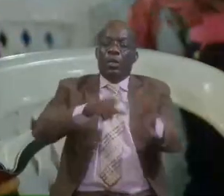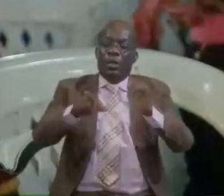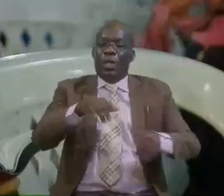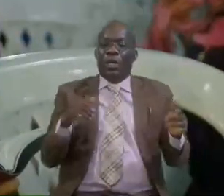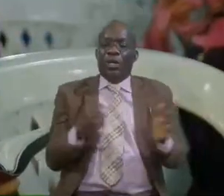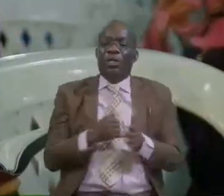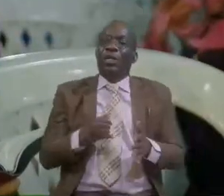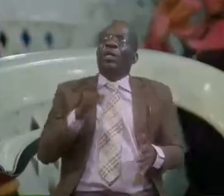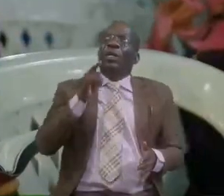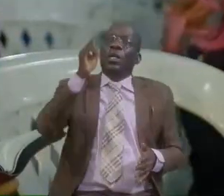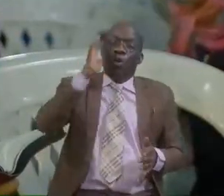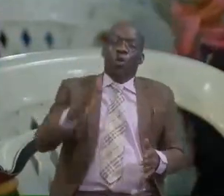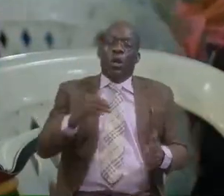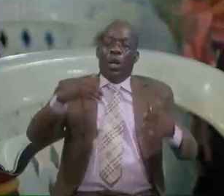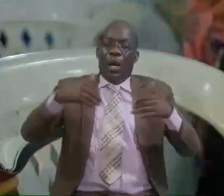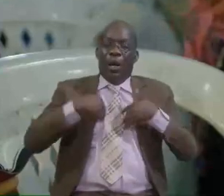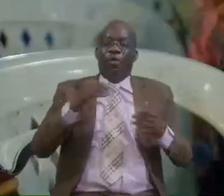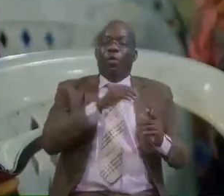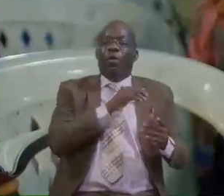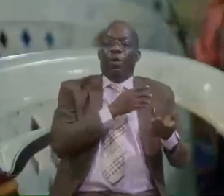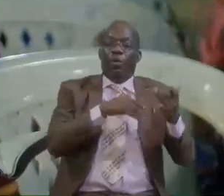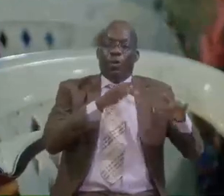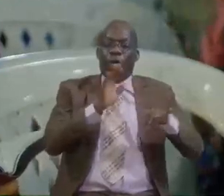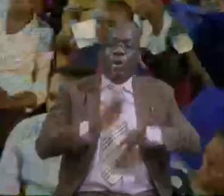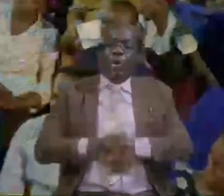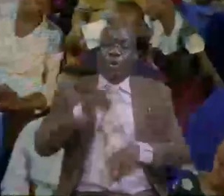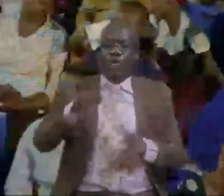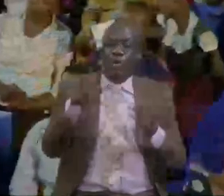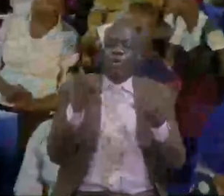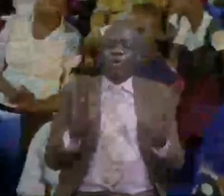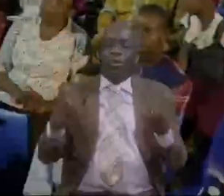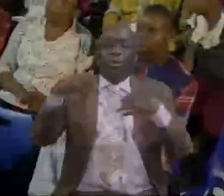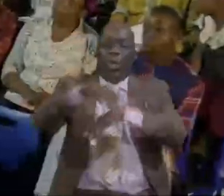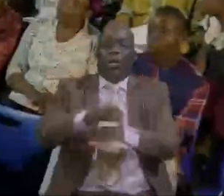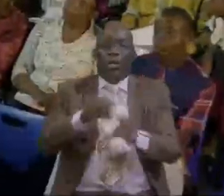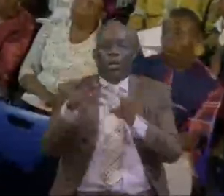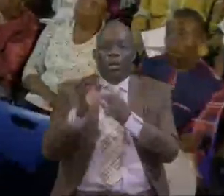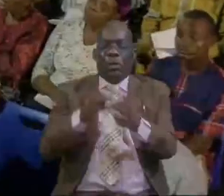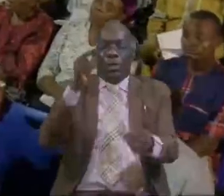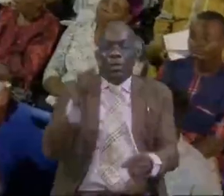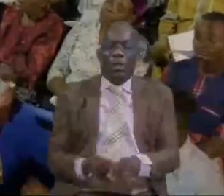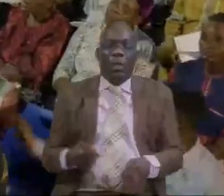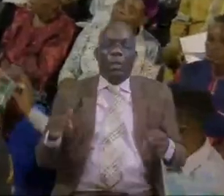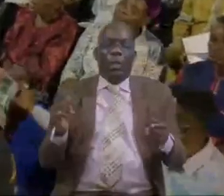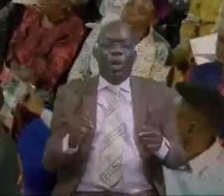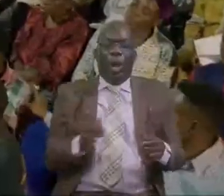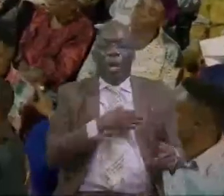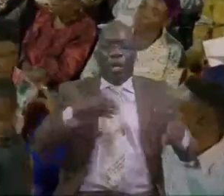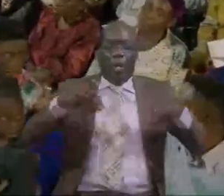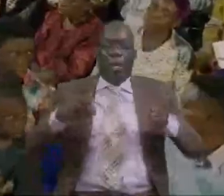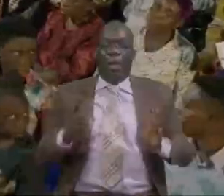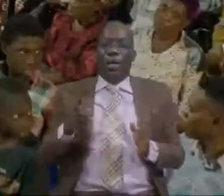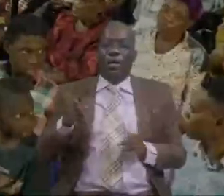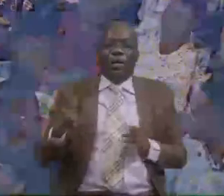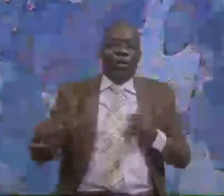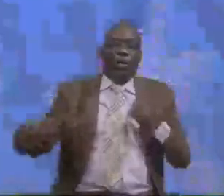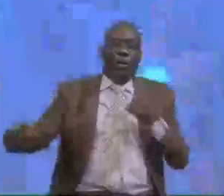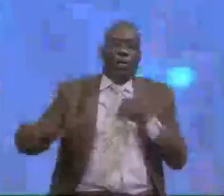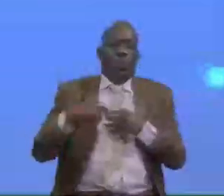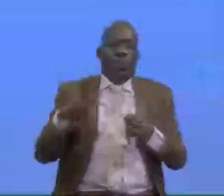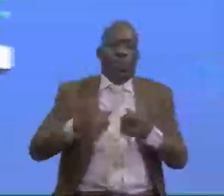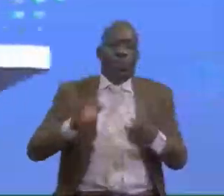ce soir, au nom de Jésus. Et qu'il retourne à l'Éternel notre Dieu, qui ne se lasse point